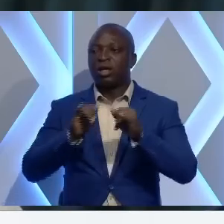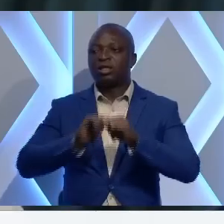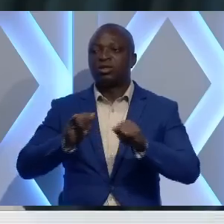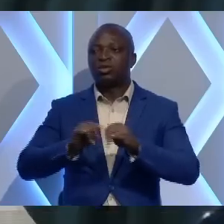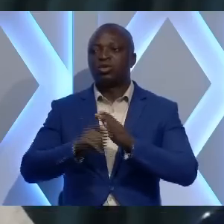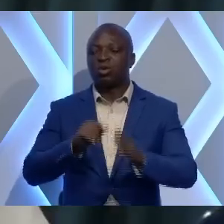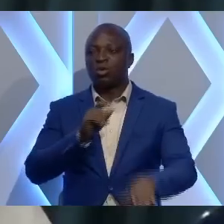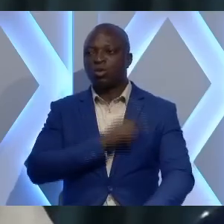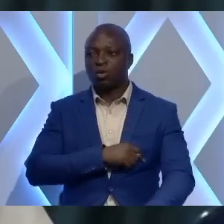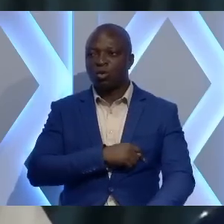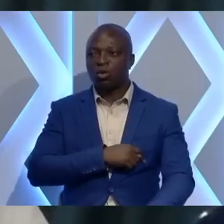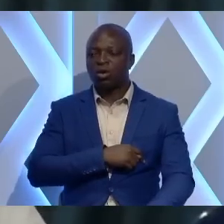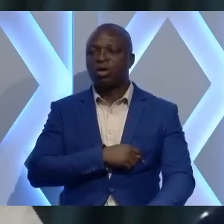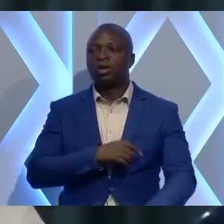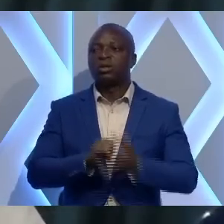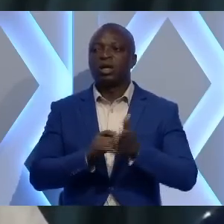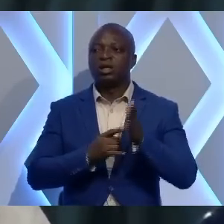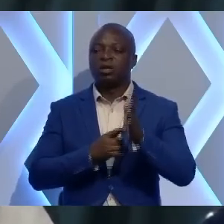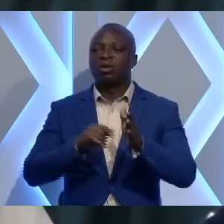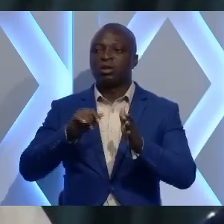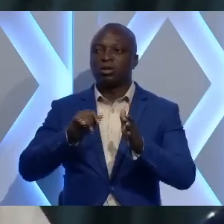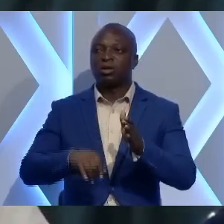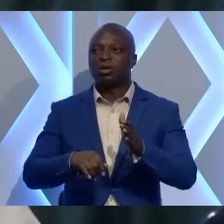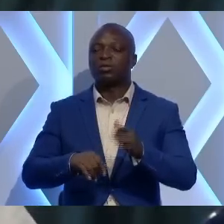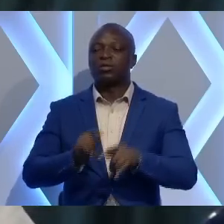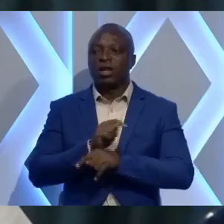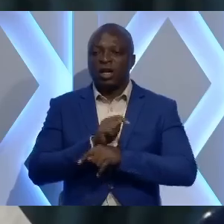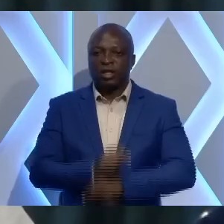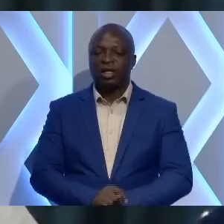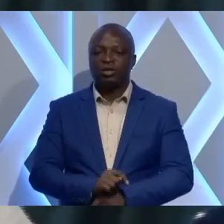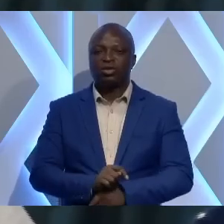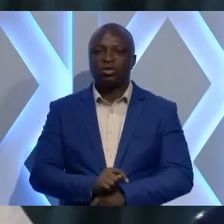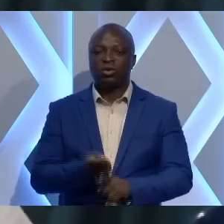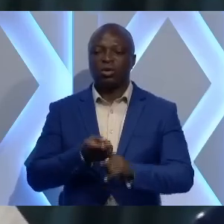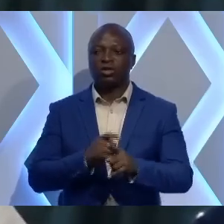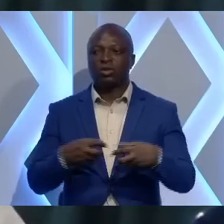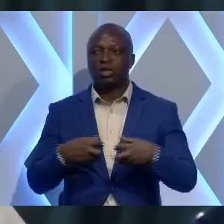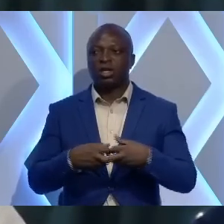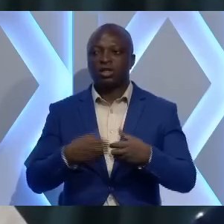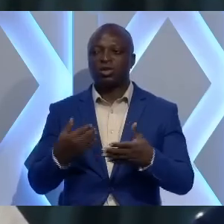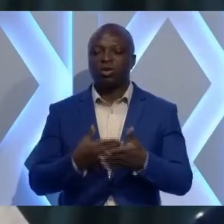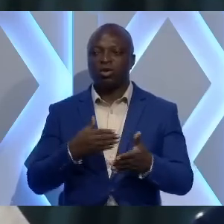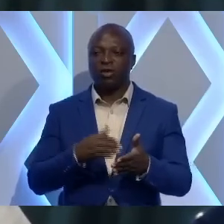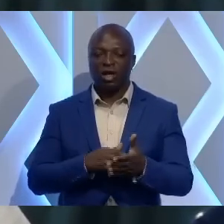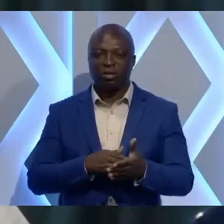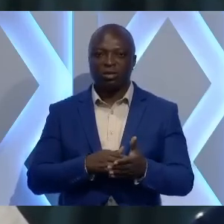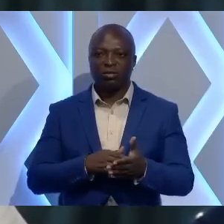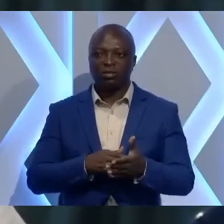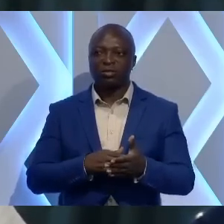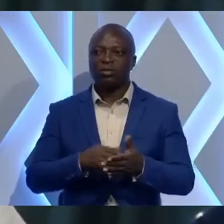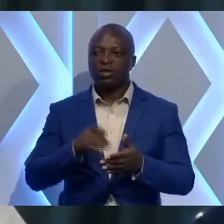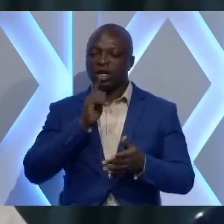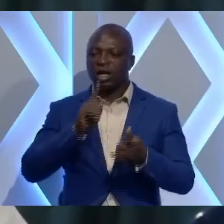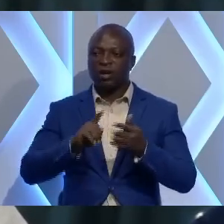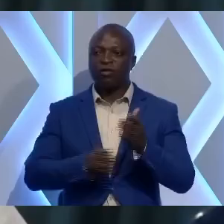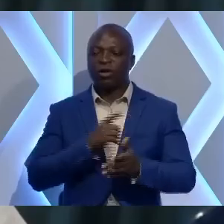au Togo. Elle démontre que la transition vers les sources d'énergie renouvelables est à la